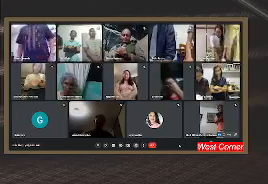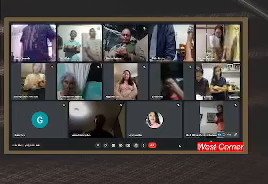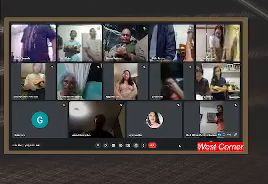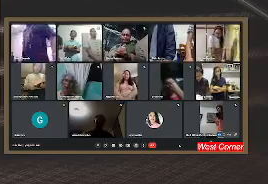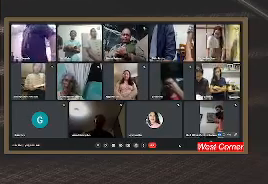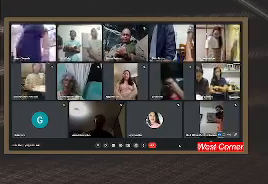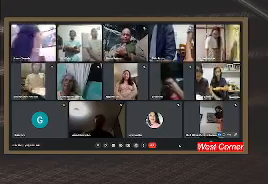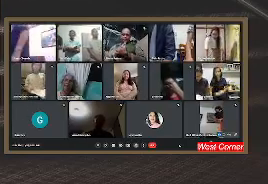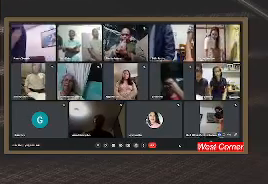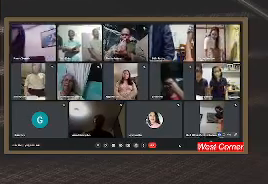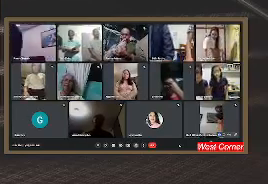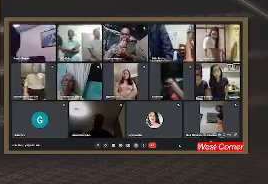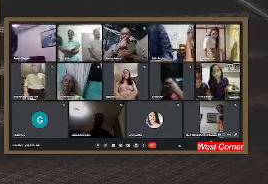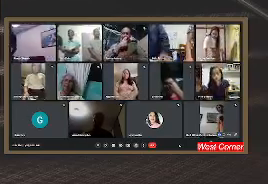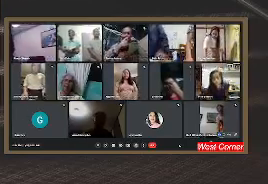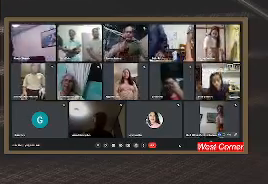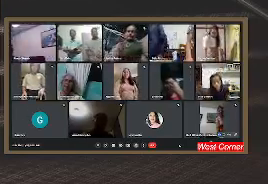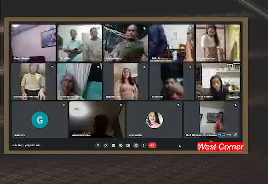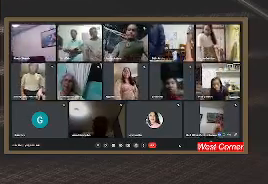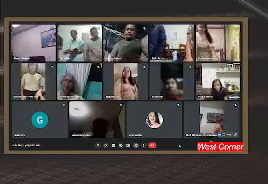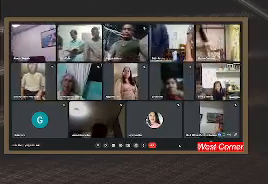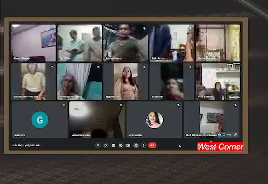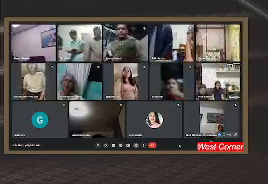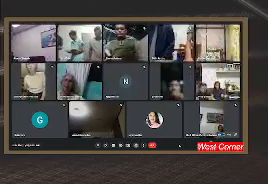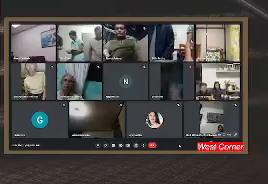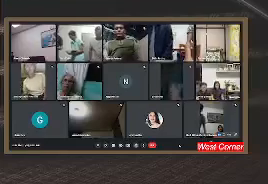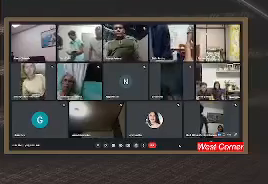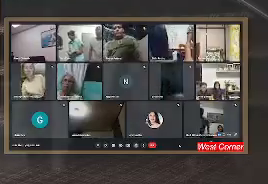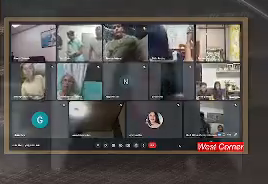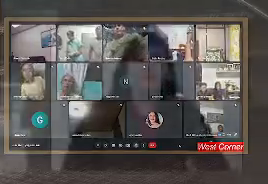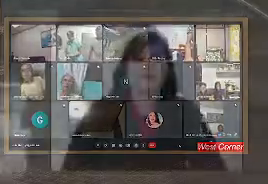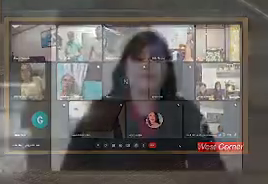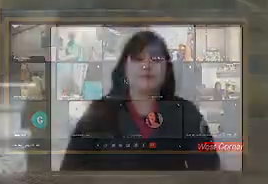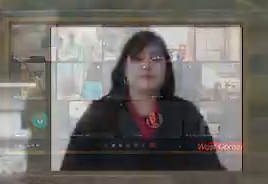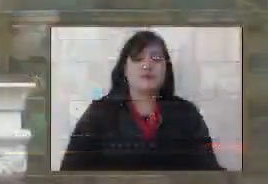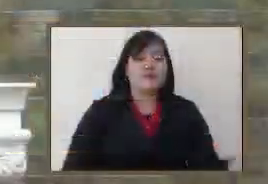seated in the presence of our God.